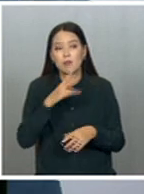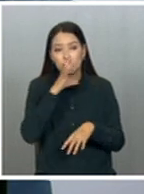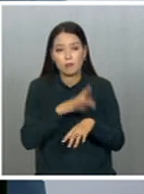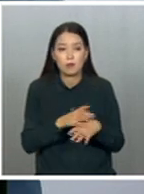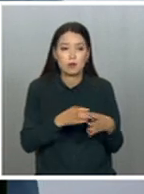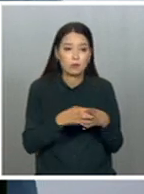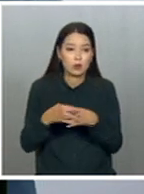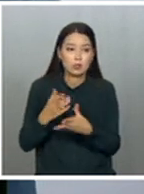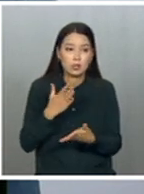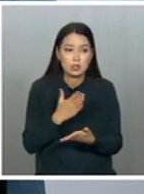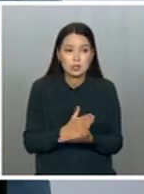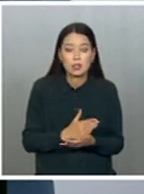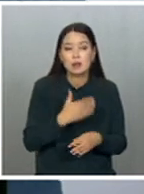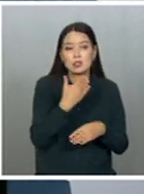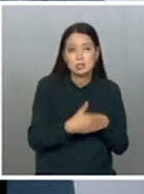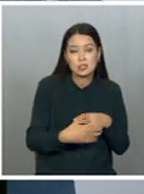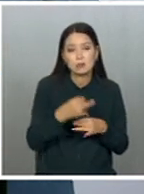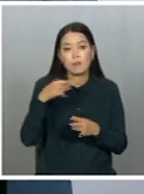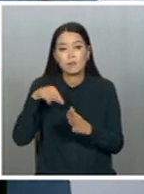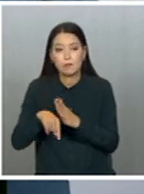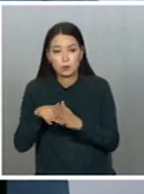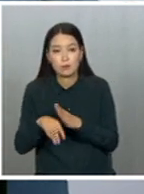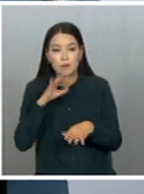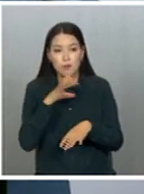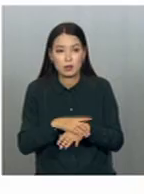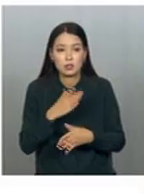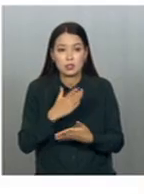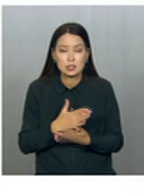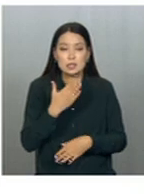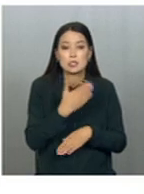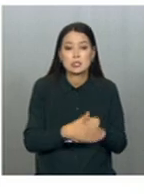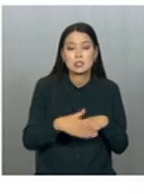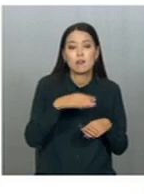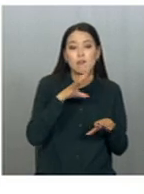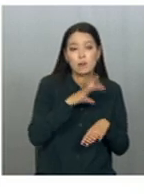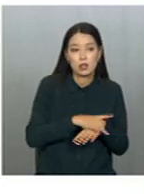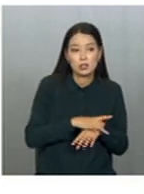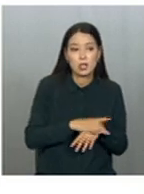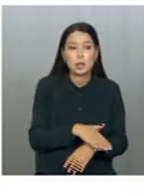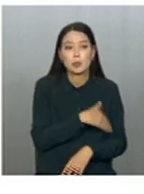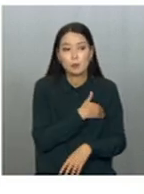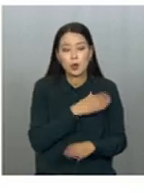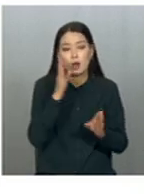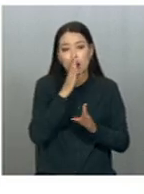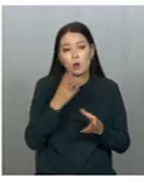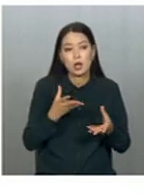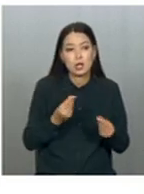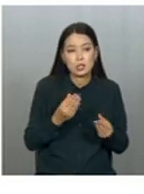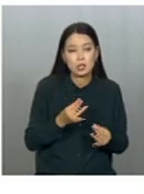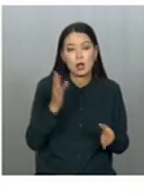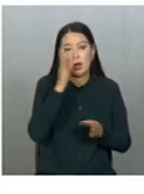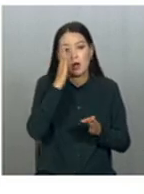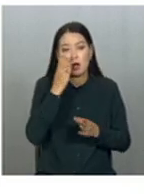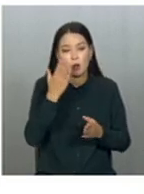Олар сыртқы факторлар және де ішкі факторлар деп аталады. Сыртқы факторларға температура, ауа ылғалдылығы,